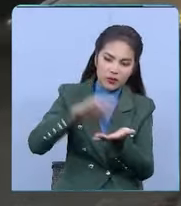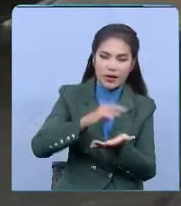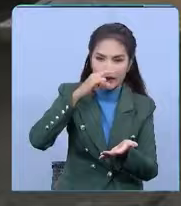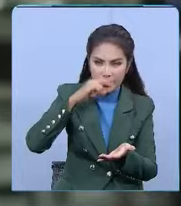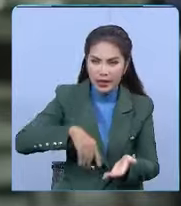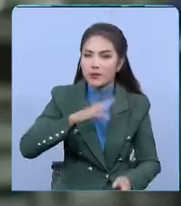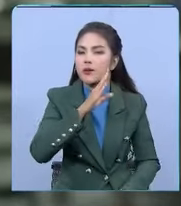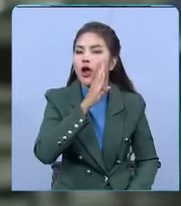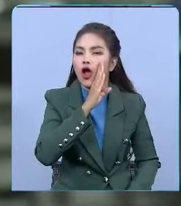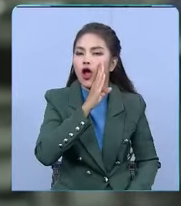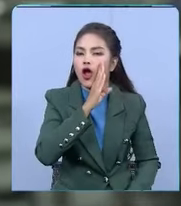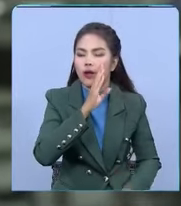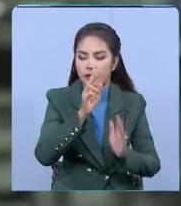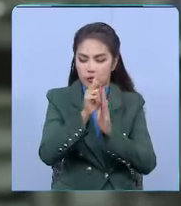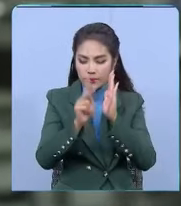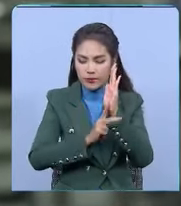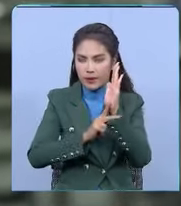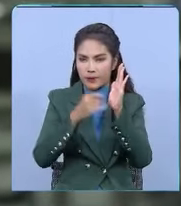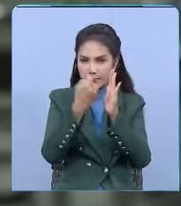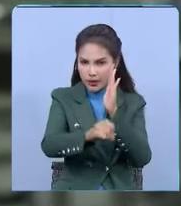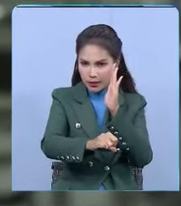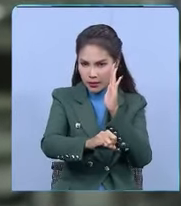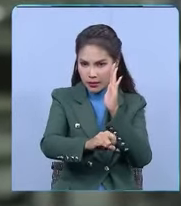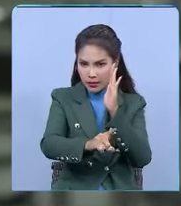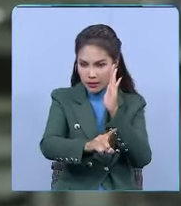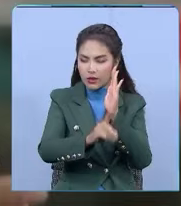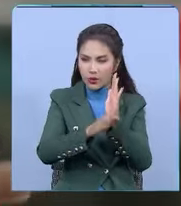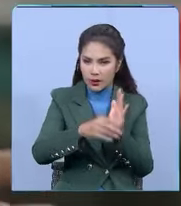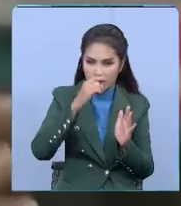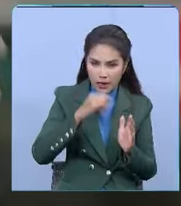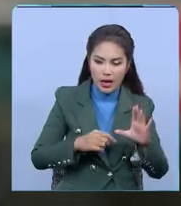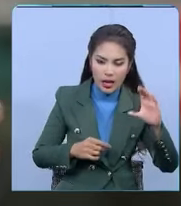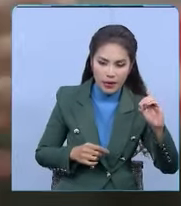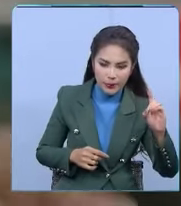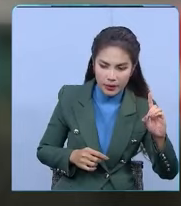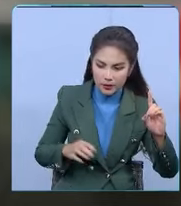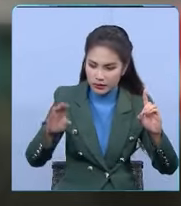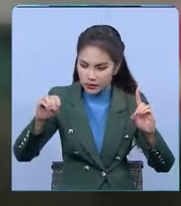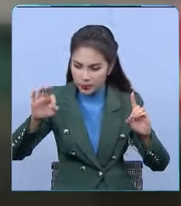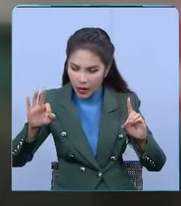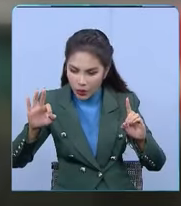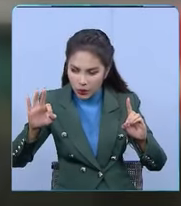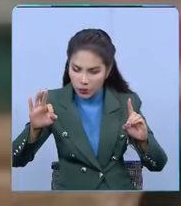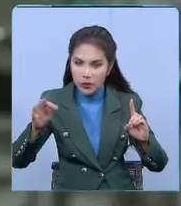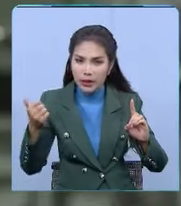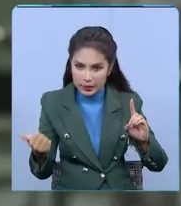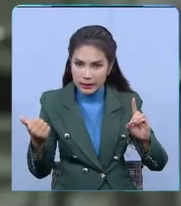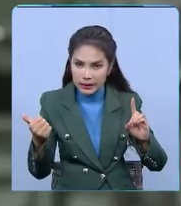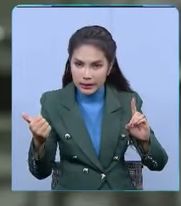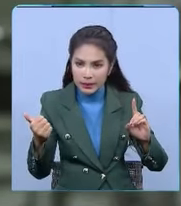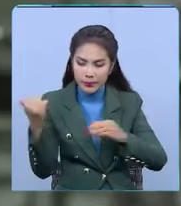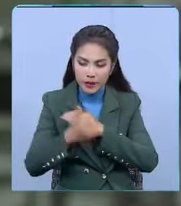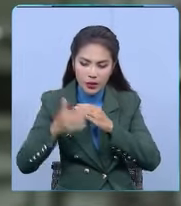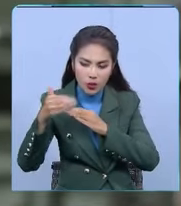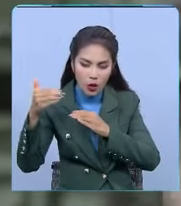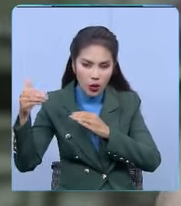อร์มมันจะมีกฎหมาย 49% 51% ใช่ไหมฮะคนไทยต้อง 51% แต่ปัจจุบันเนี่ยต่างชาติใช้นอมินีมาเข้ามาถ้ามีโครงการเหล่านี้